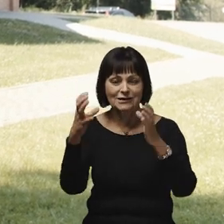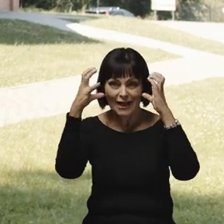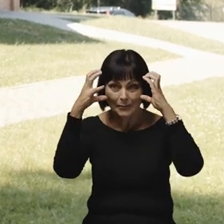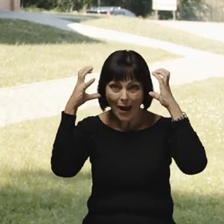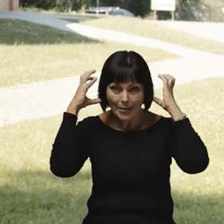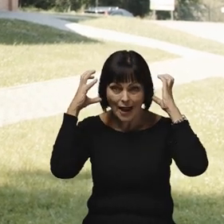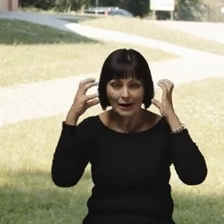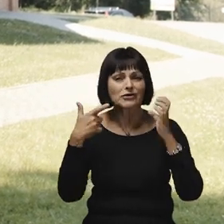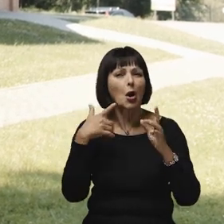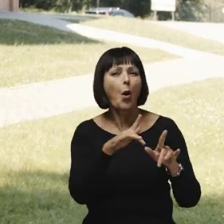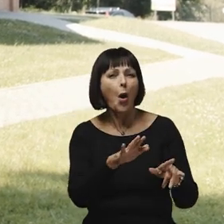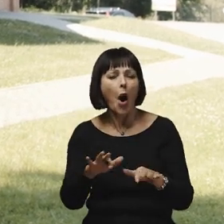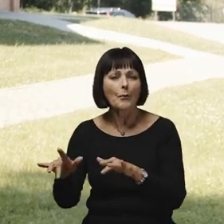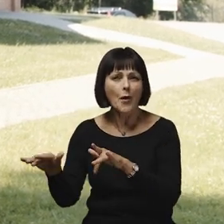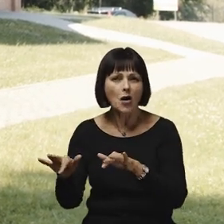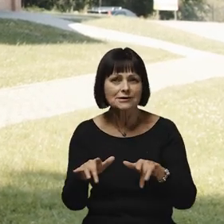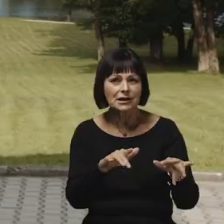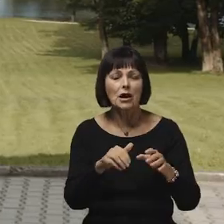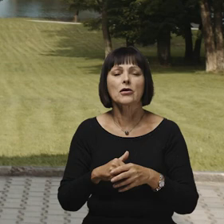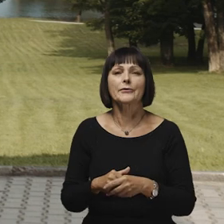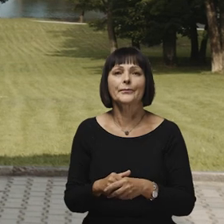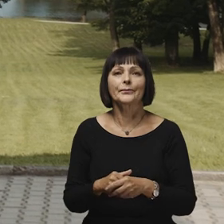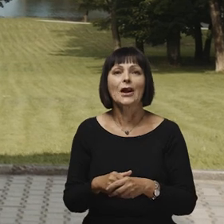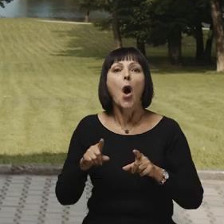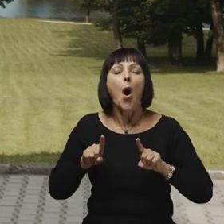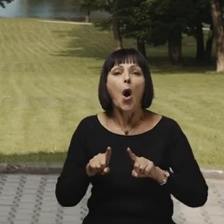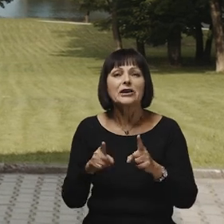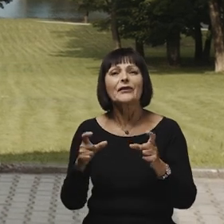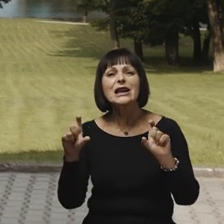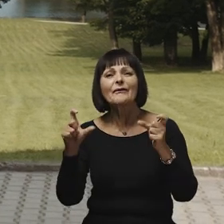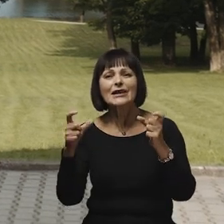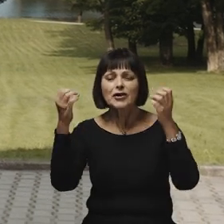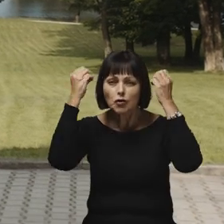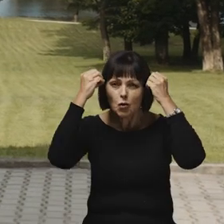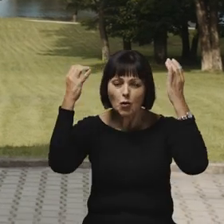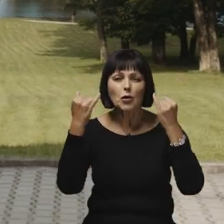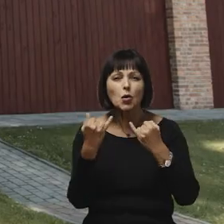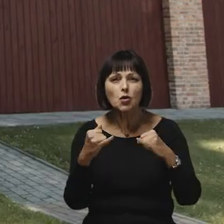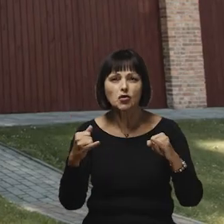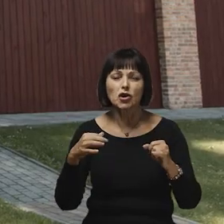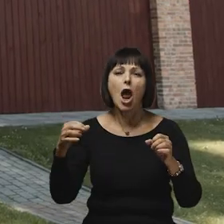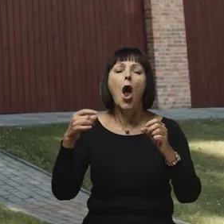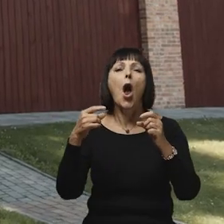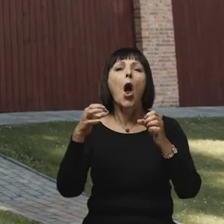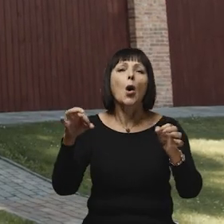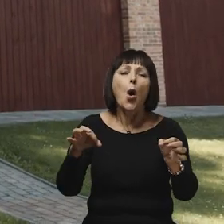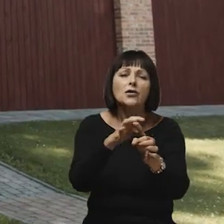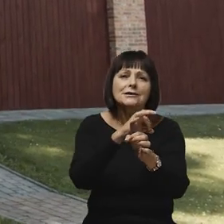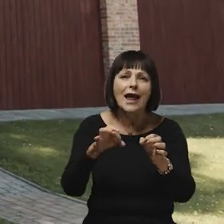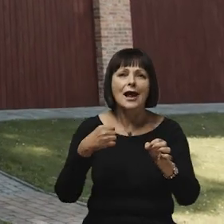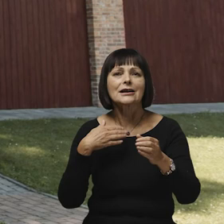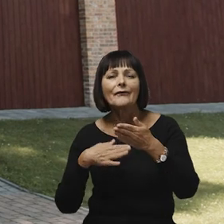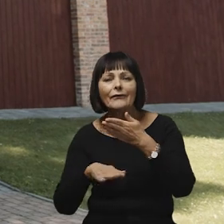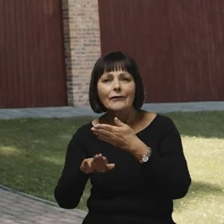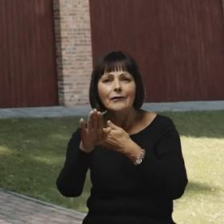Paderewskiego, wielkiego kompozytora, pianisty, męża stanu, organizowanie wydarzeń kulturalnych jak koncerty, wernisaże, recitale